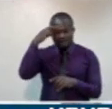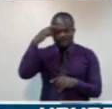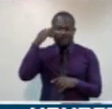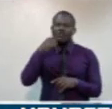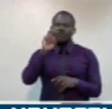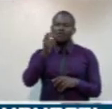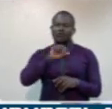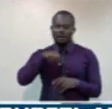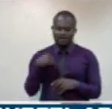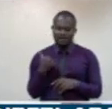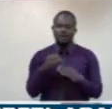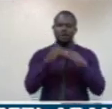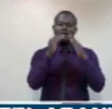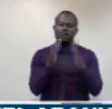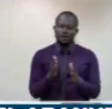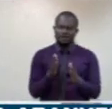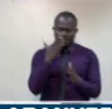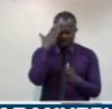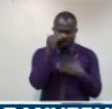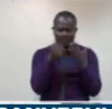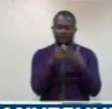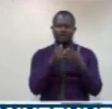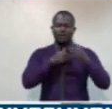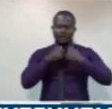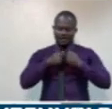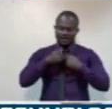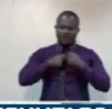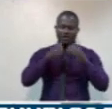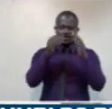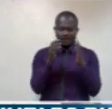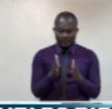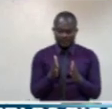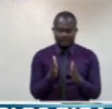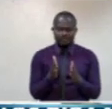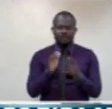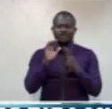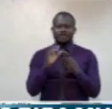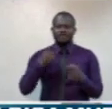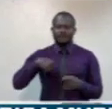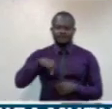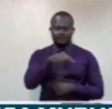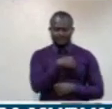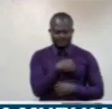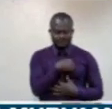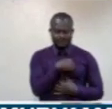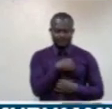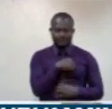turabyanze ari bwa buyobozi, kuko abanyarwanda umuco wacu